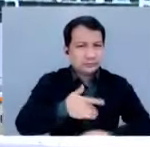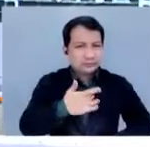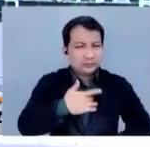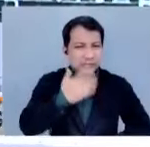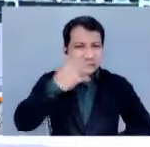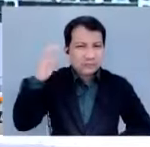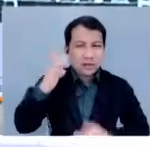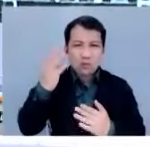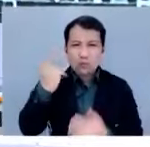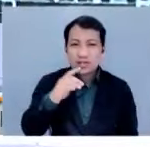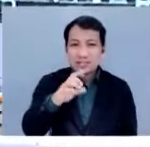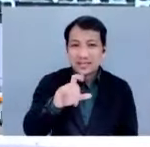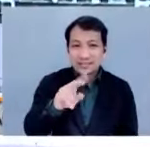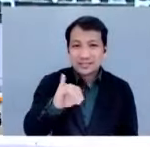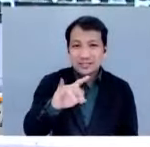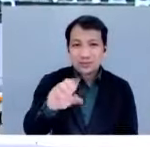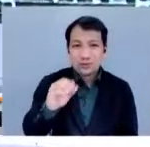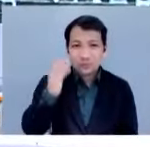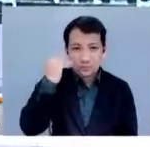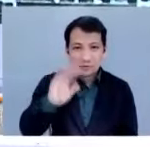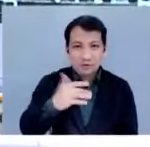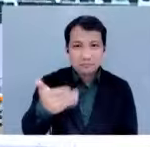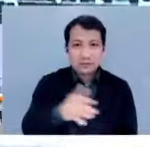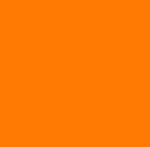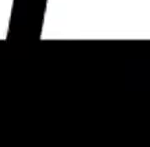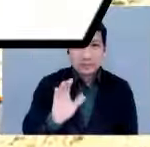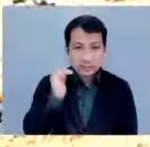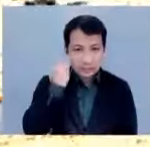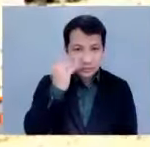Nasa frontline na balitang yan, si JC Cosico.